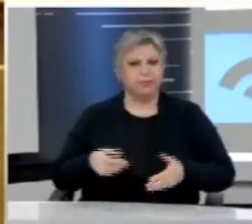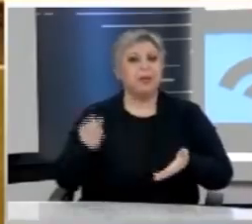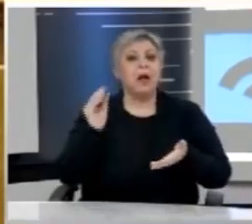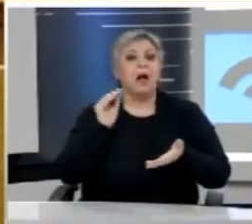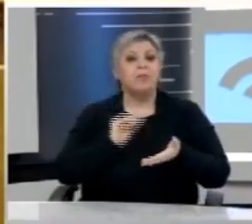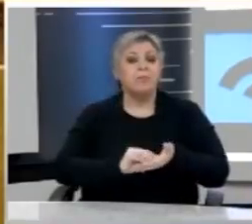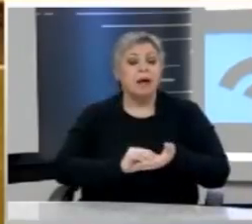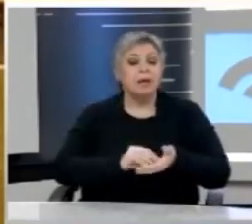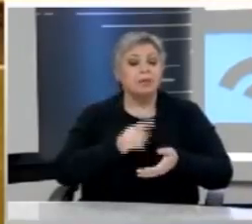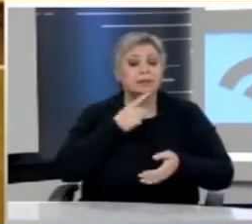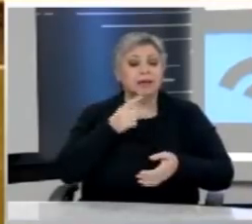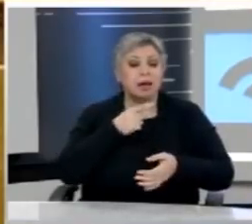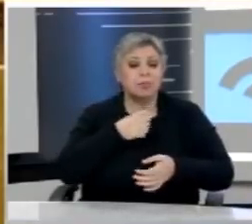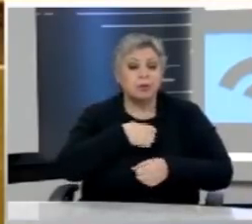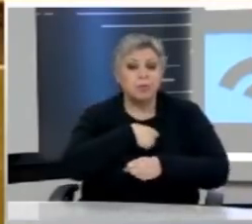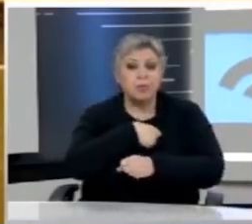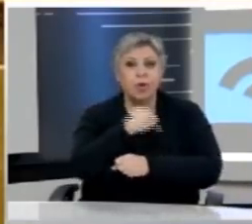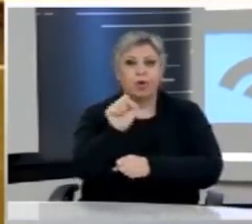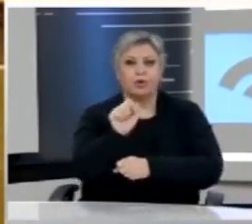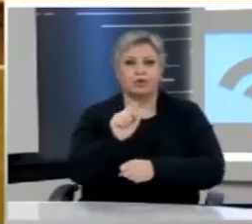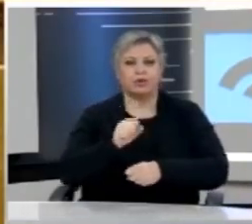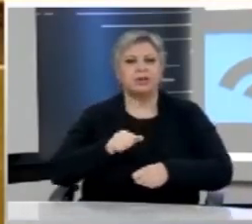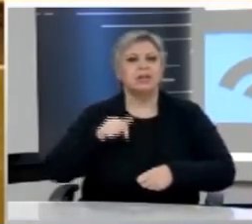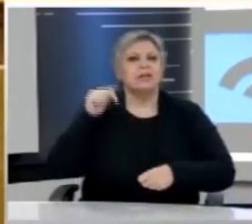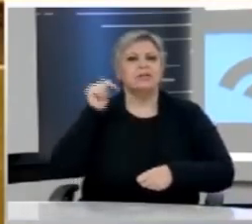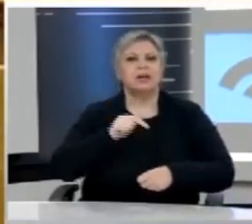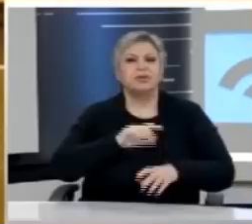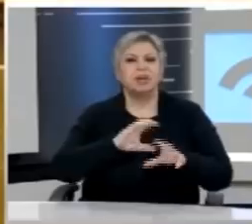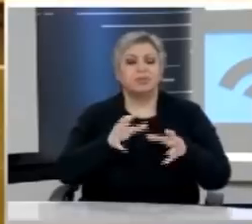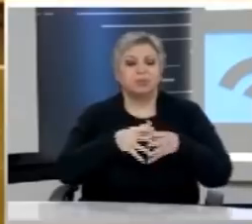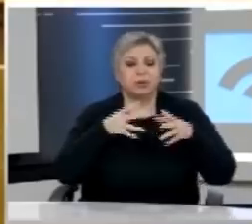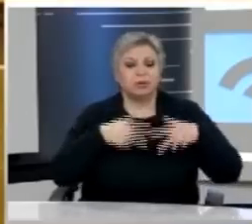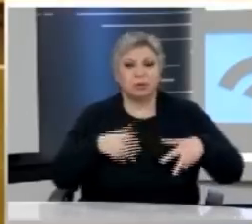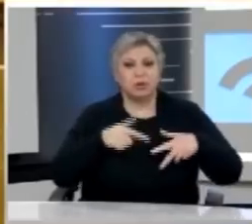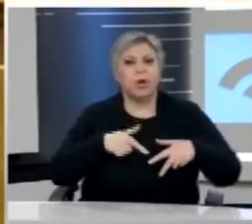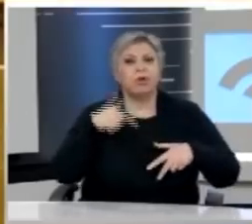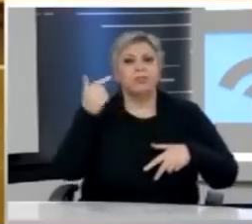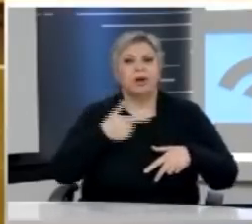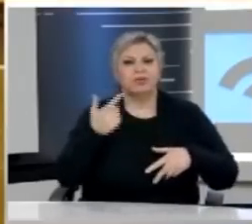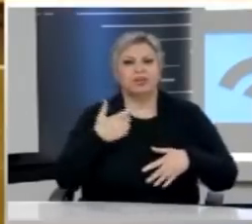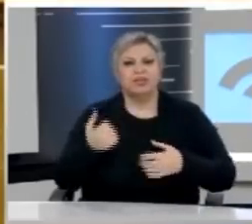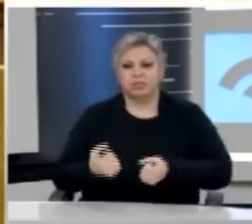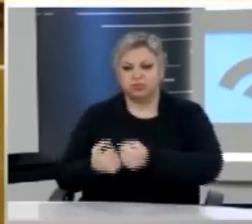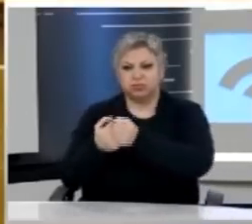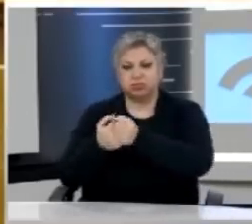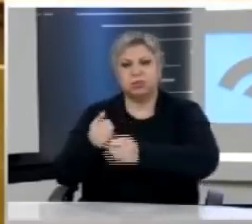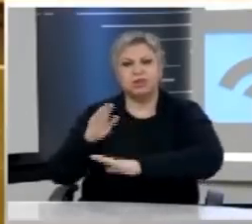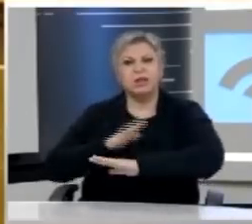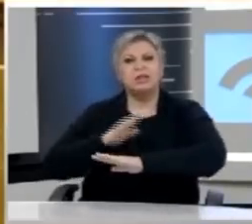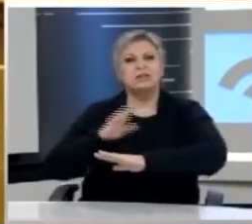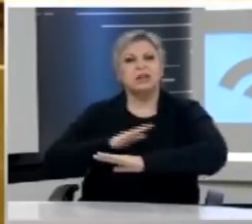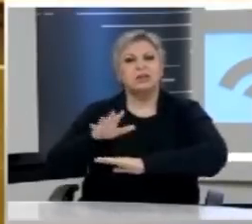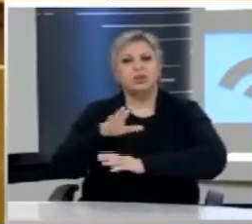που αναλαμβάνει το ρόλο σημεοφόρου του ΝΑΤΟ στα Βαλκάνια, στην Ανατολική Μεσόγειο, μετατρέποντας